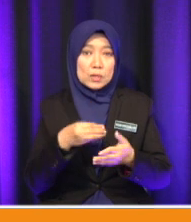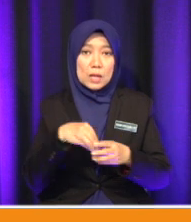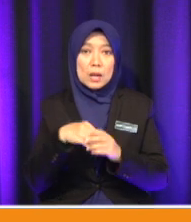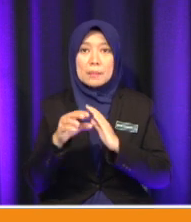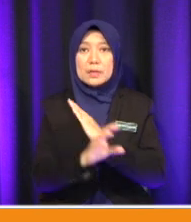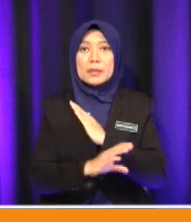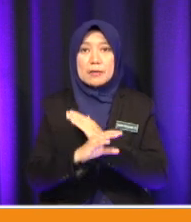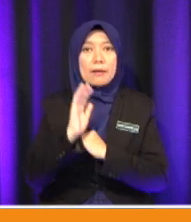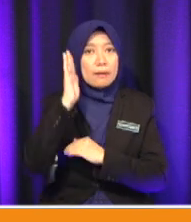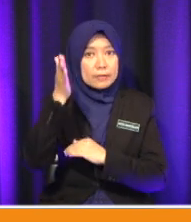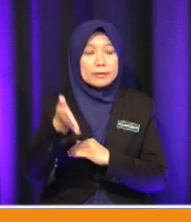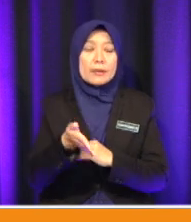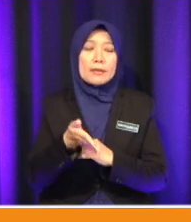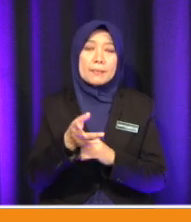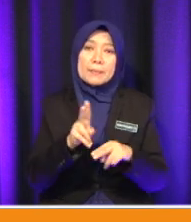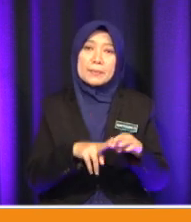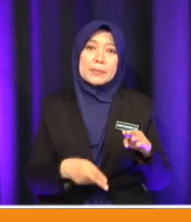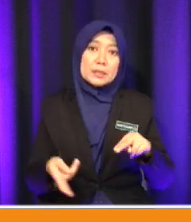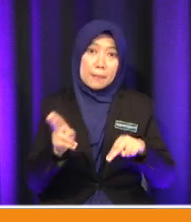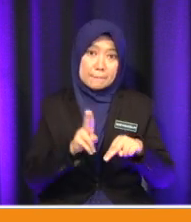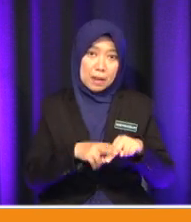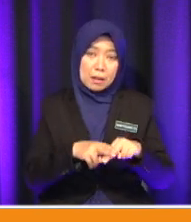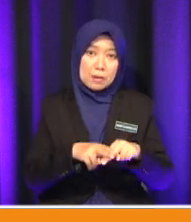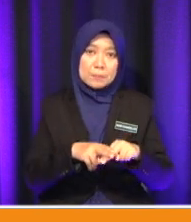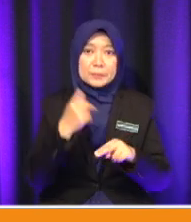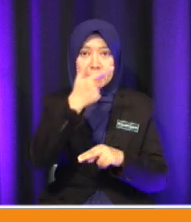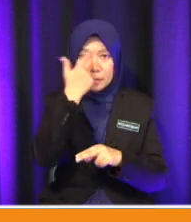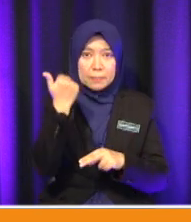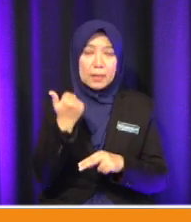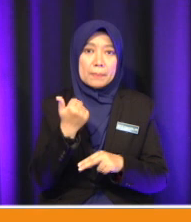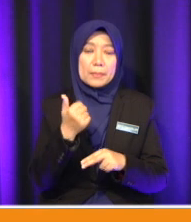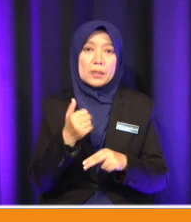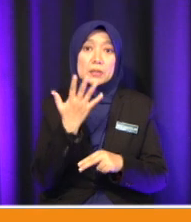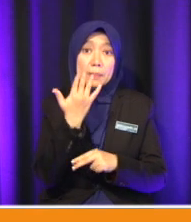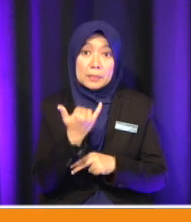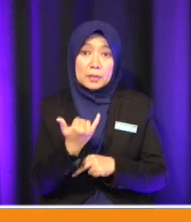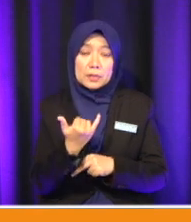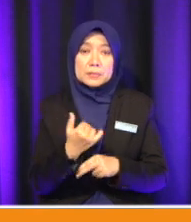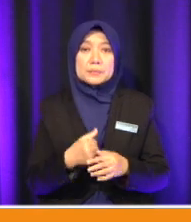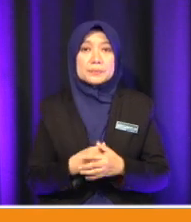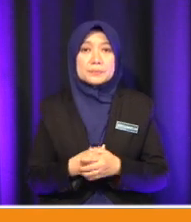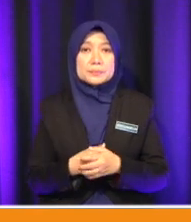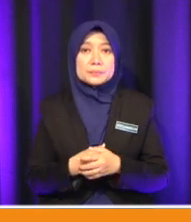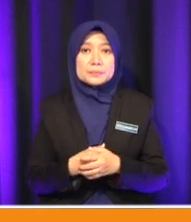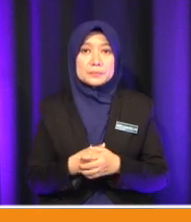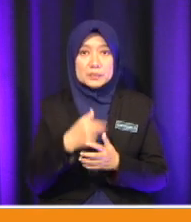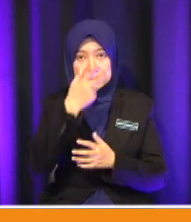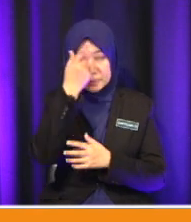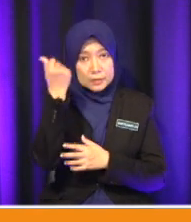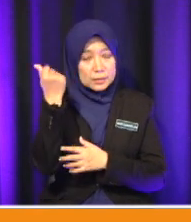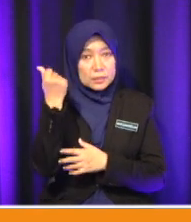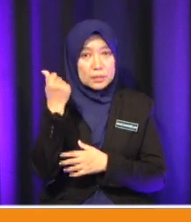akan meningkat dan salah satu sebab kenapa berlakunya peningkatan dalam produktivitas ialah gerhana